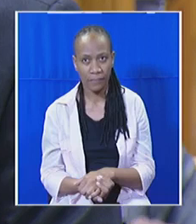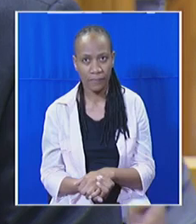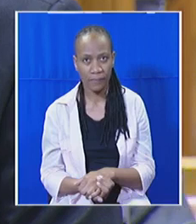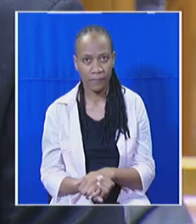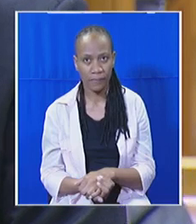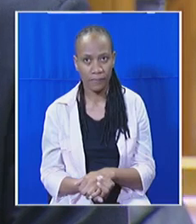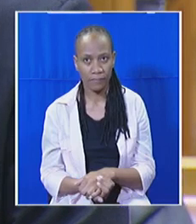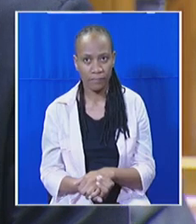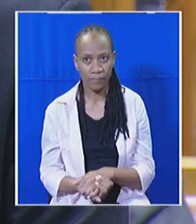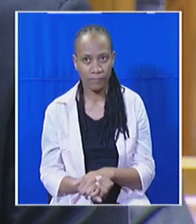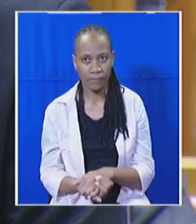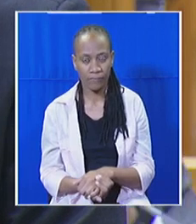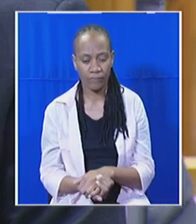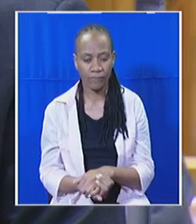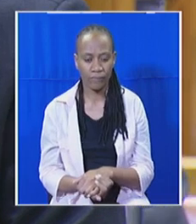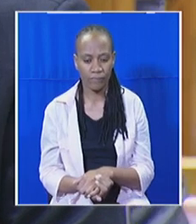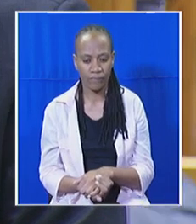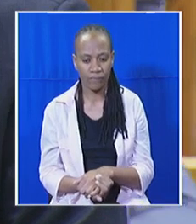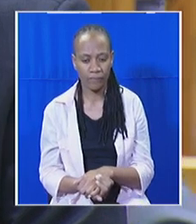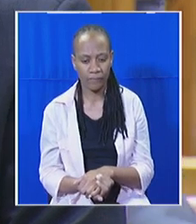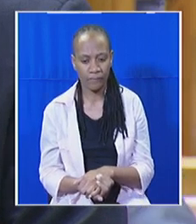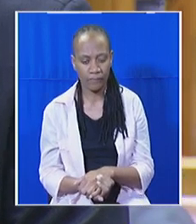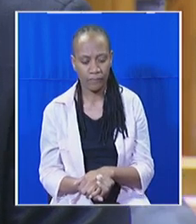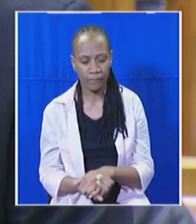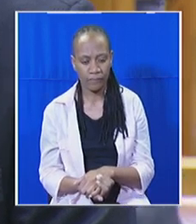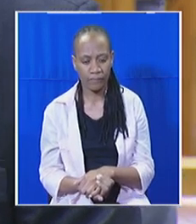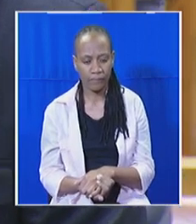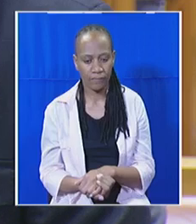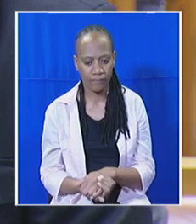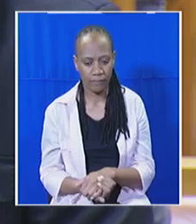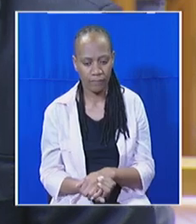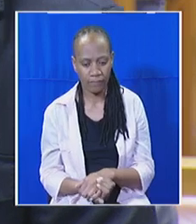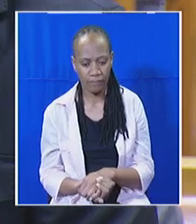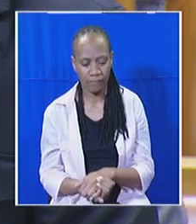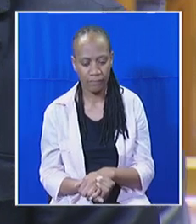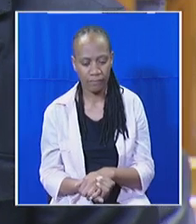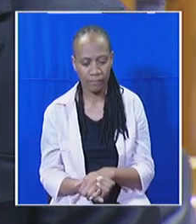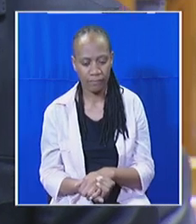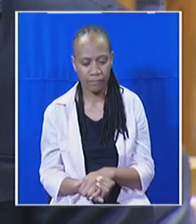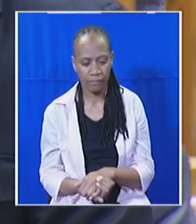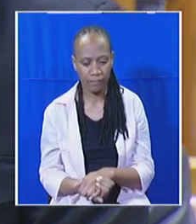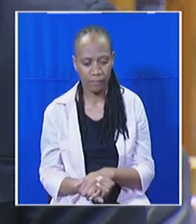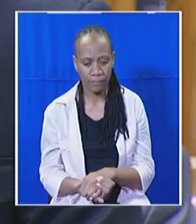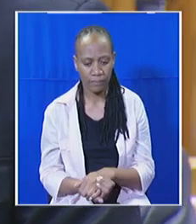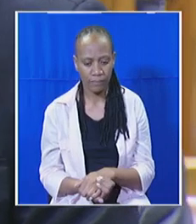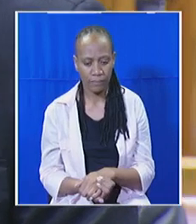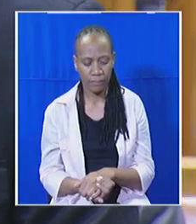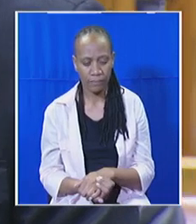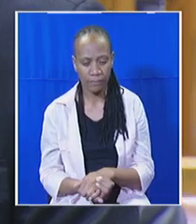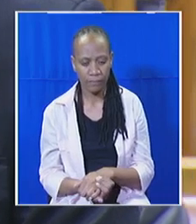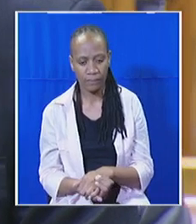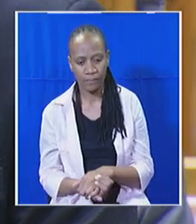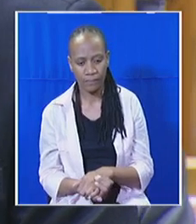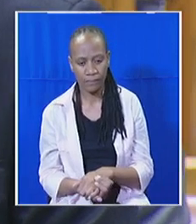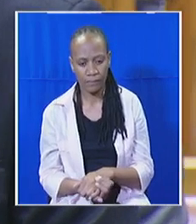elihloniphekile ngoba angeke kwenela. Angeke futhi kuze kukwazi ukuthi wonke umuntu